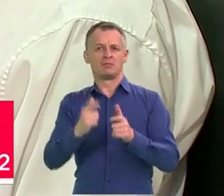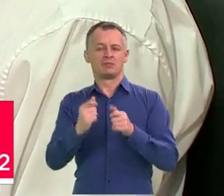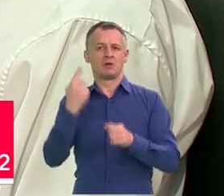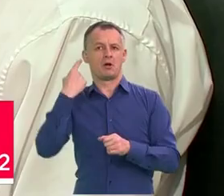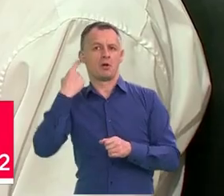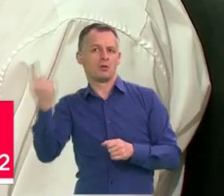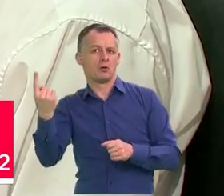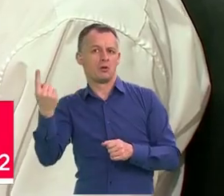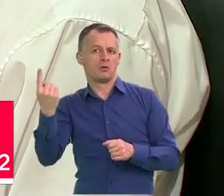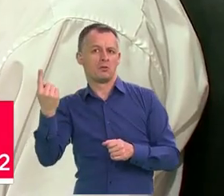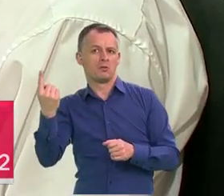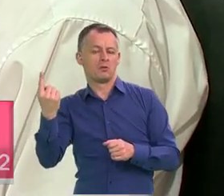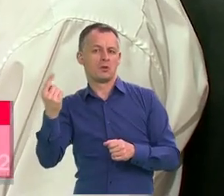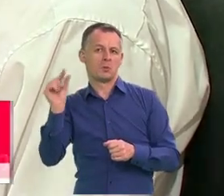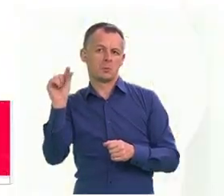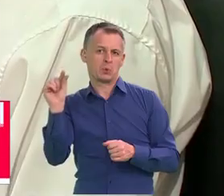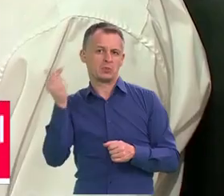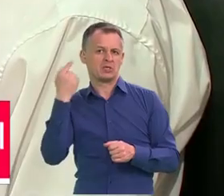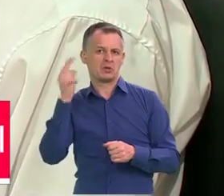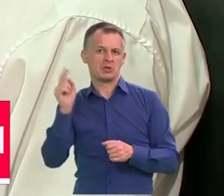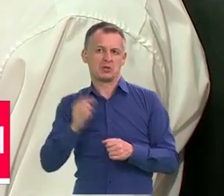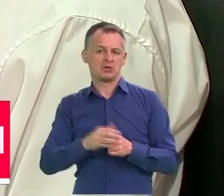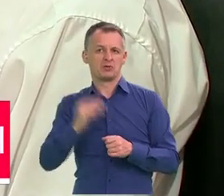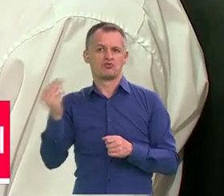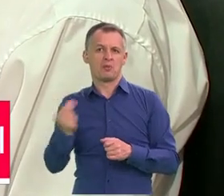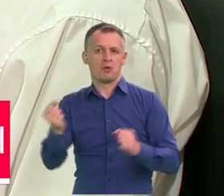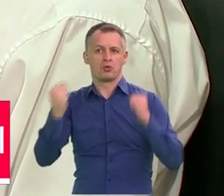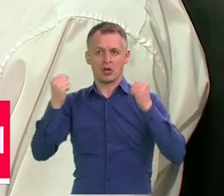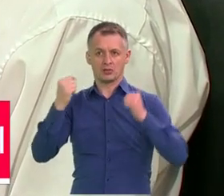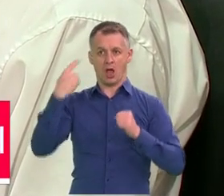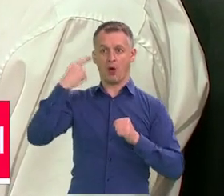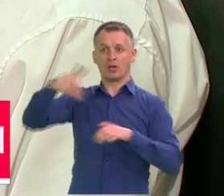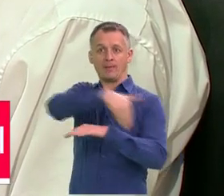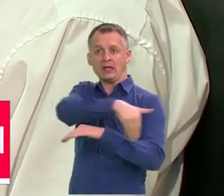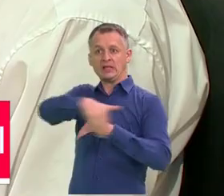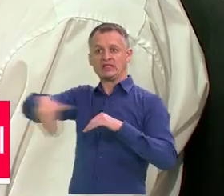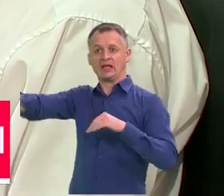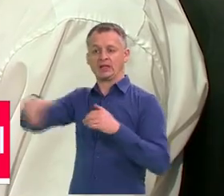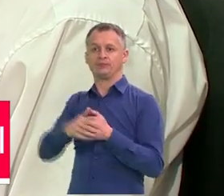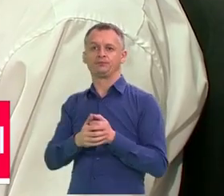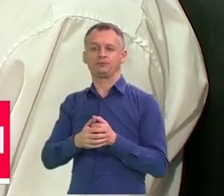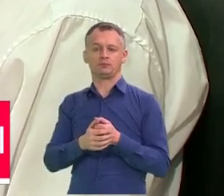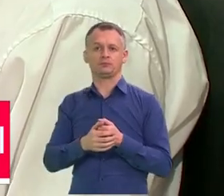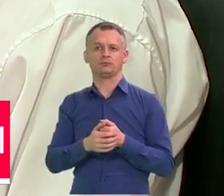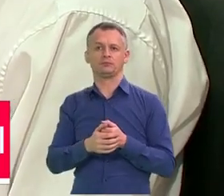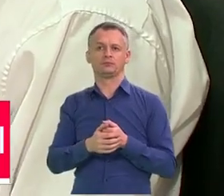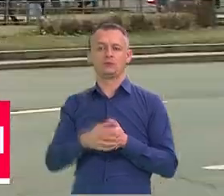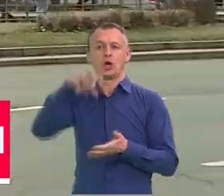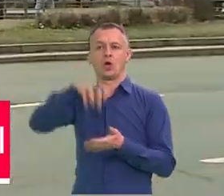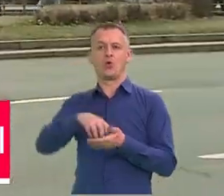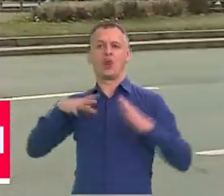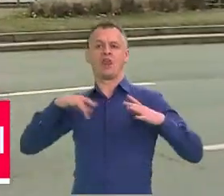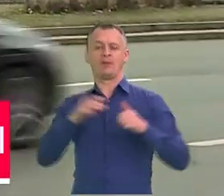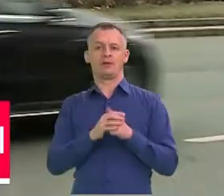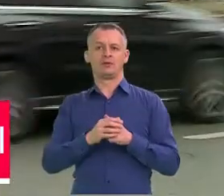s-aude mai puțin. Cel mai puternic s-aude pe stradă, în spațiu liber.